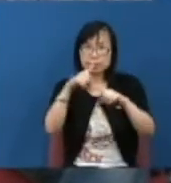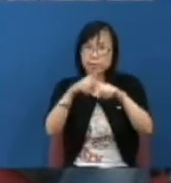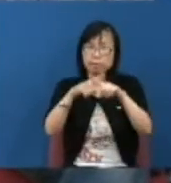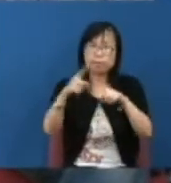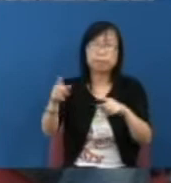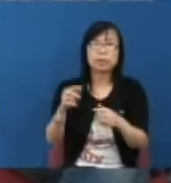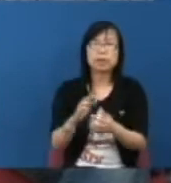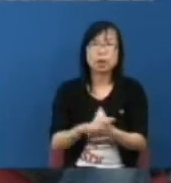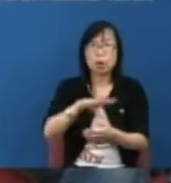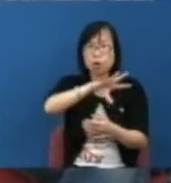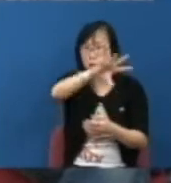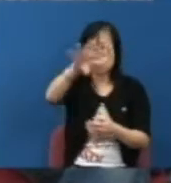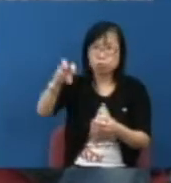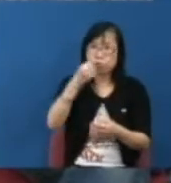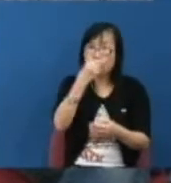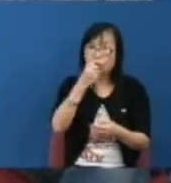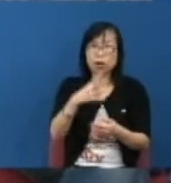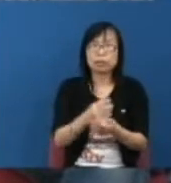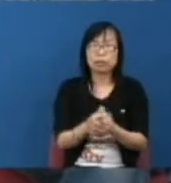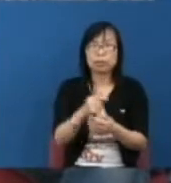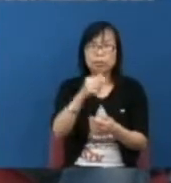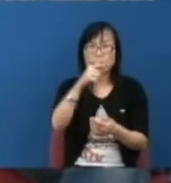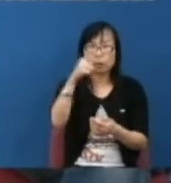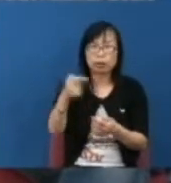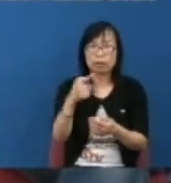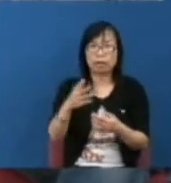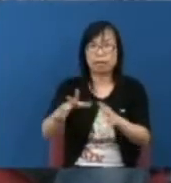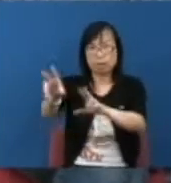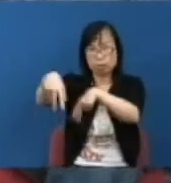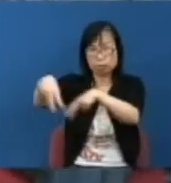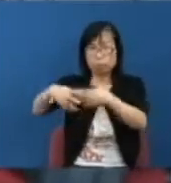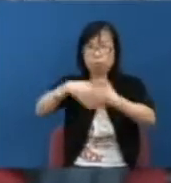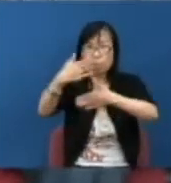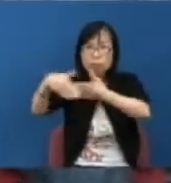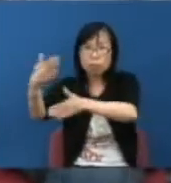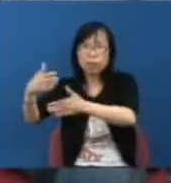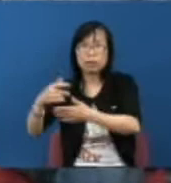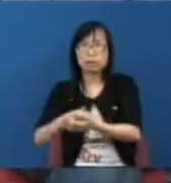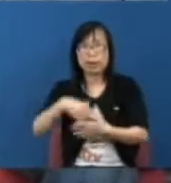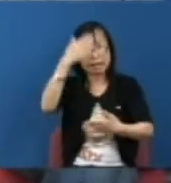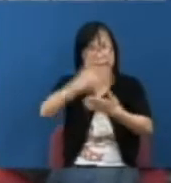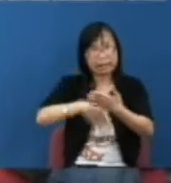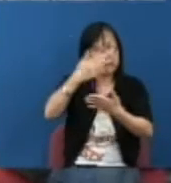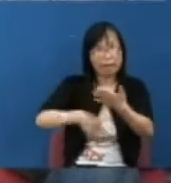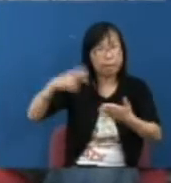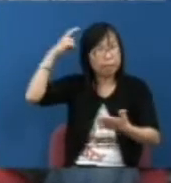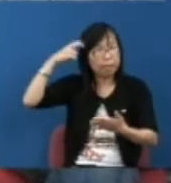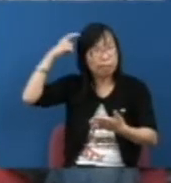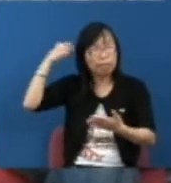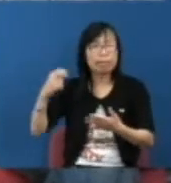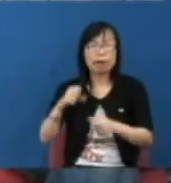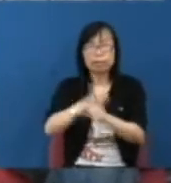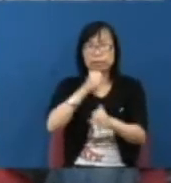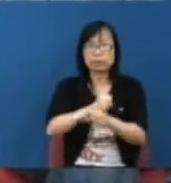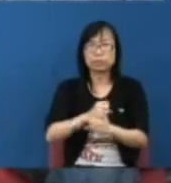譬如我哋全港可能有十幾萬間。即係村屋嘅，乘翻出嚟嗰個減碳排放嗰個工作咧，